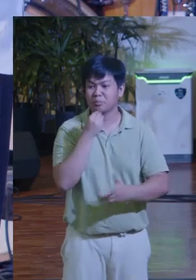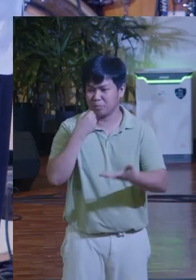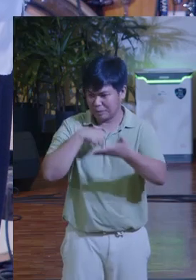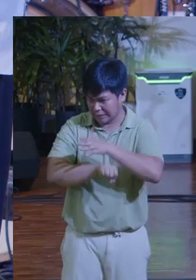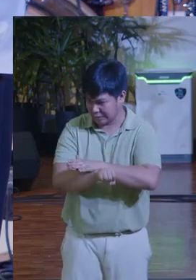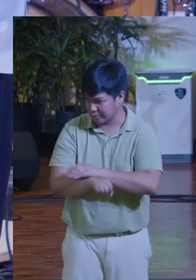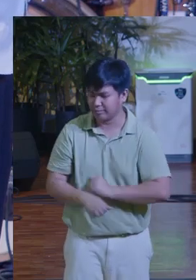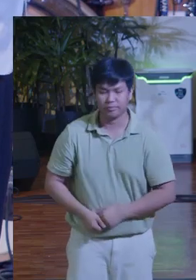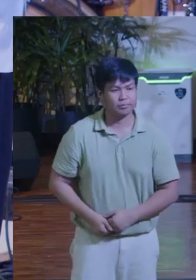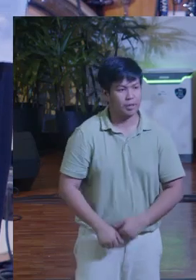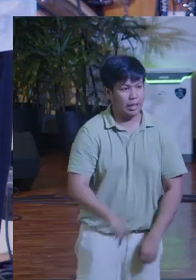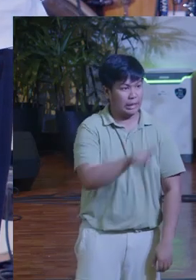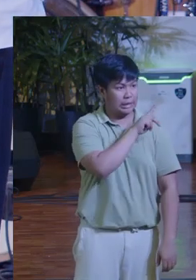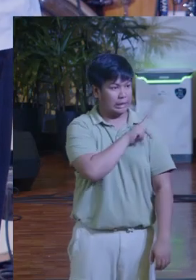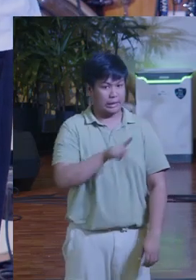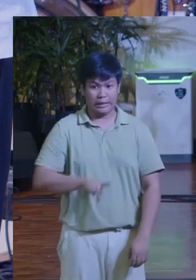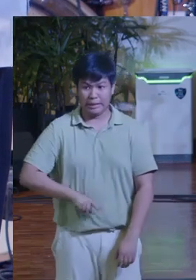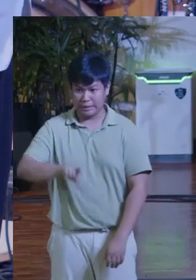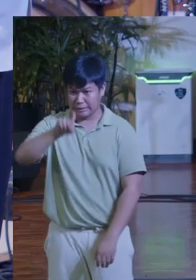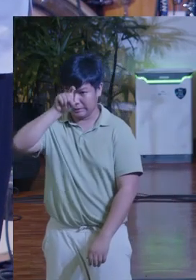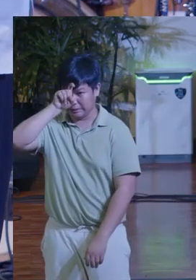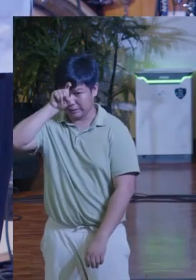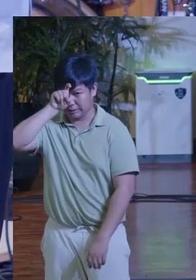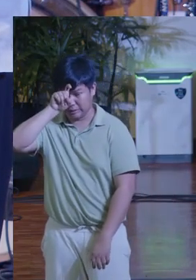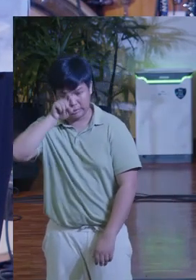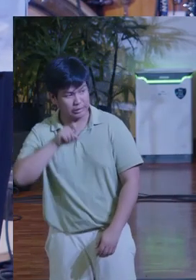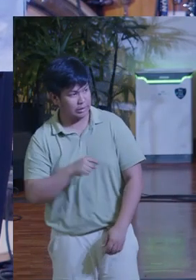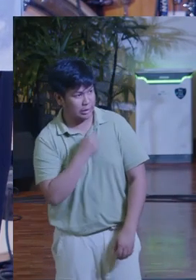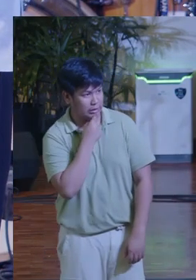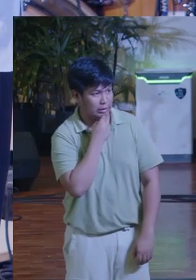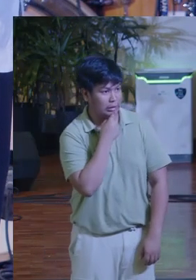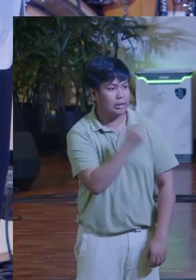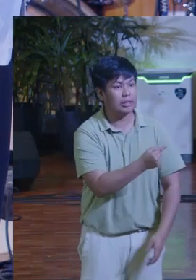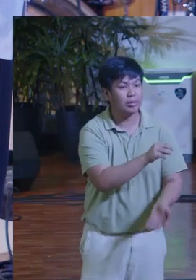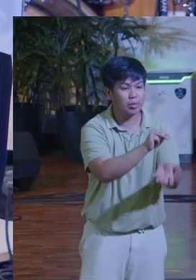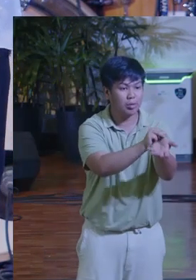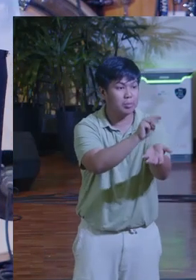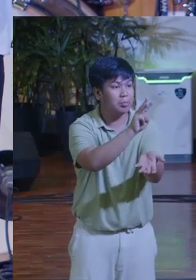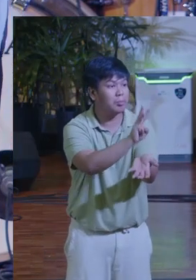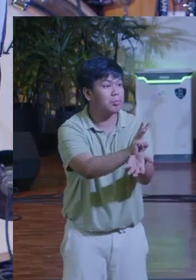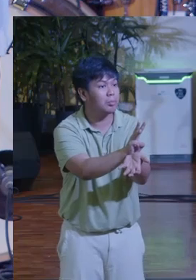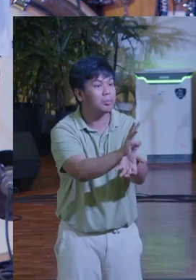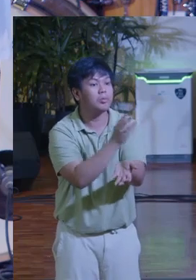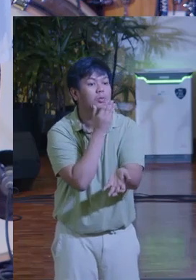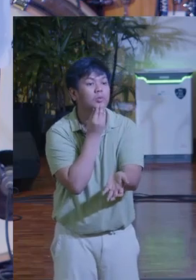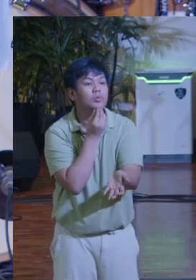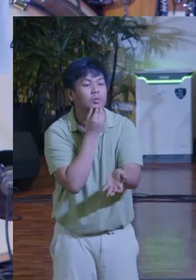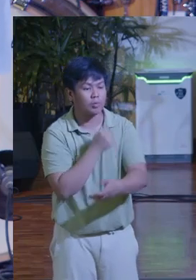Then the king of Egypt said to the Hebrew midwives,